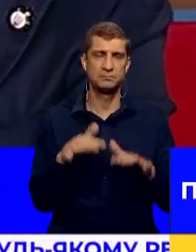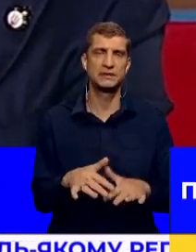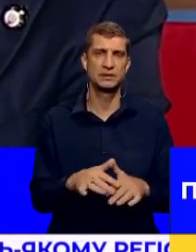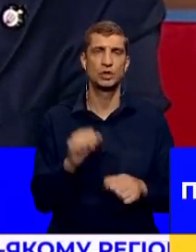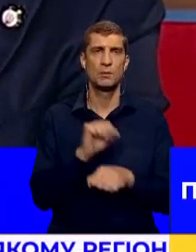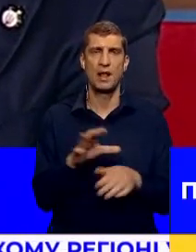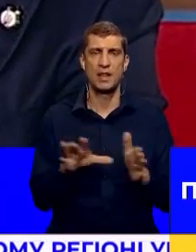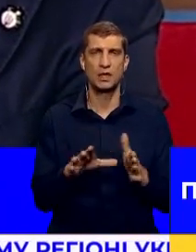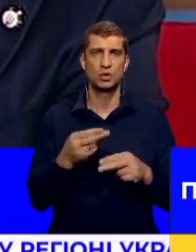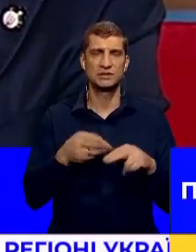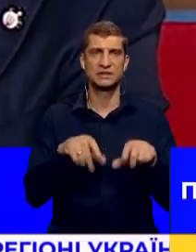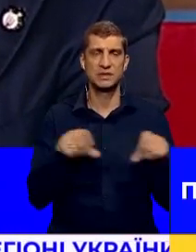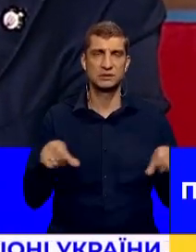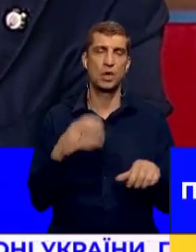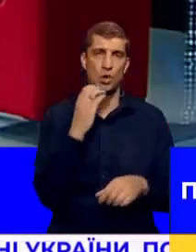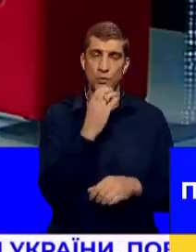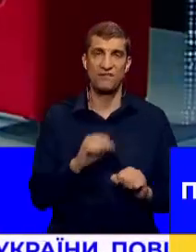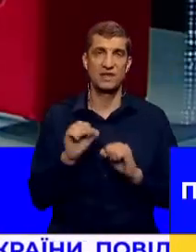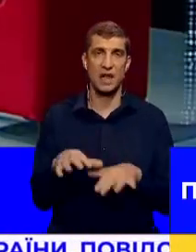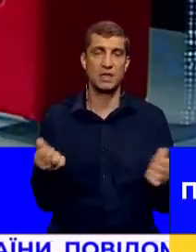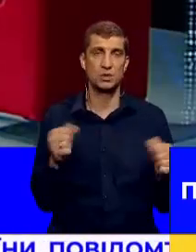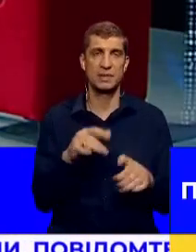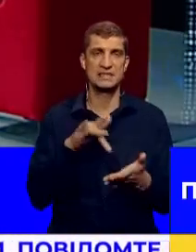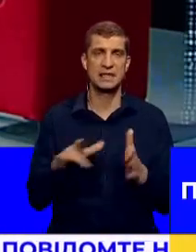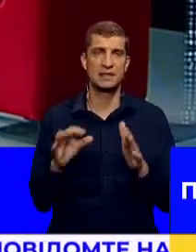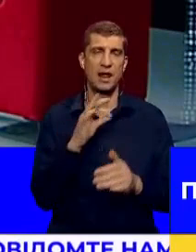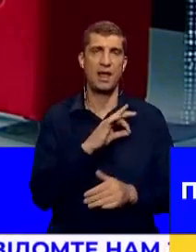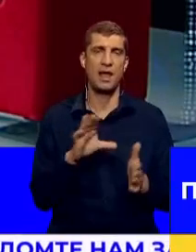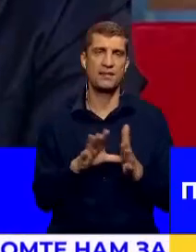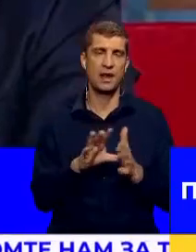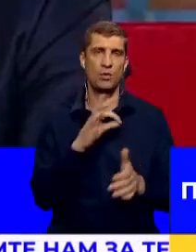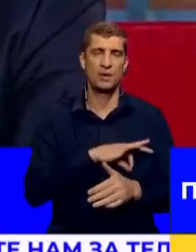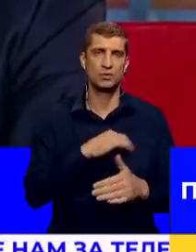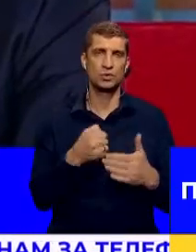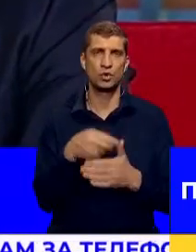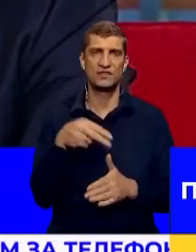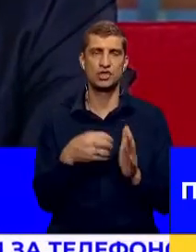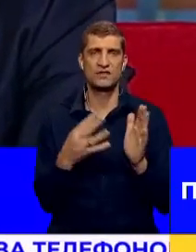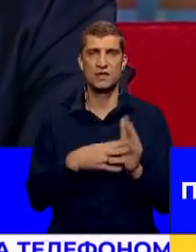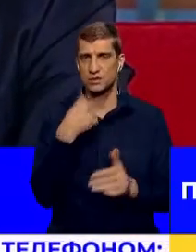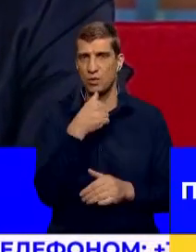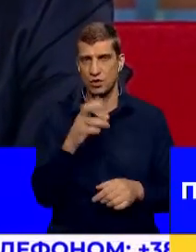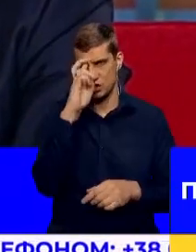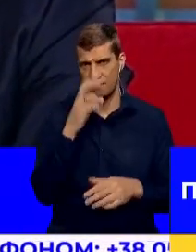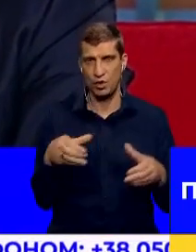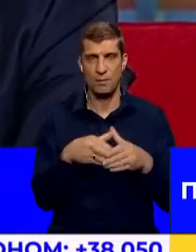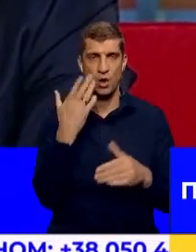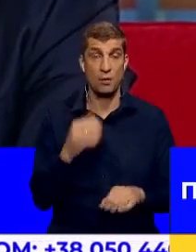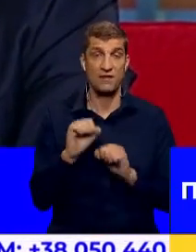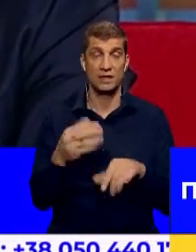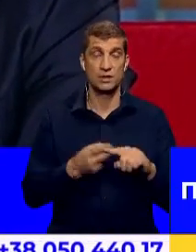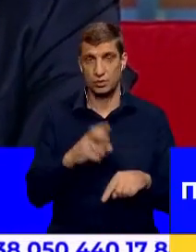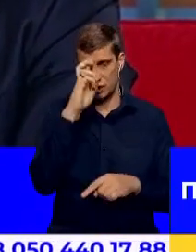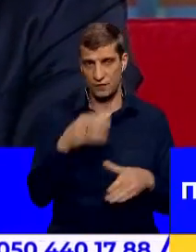Коломойському віддали на розграбування Центренерго. Прибуткова до 2019 року державна компанія. Коли віддали цю